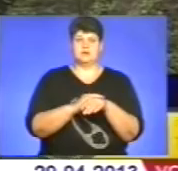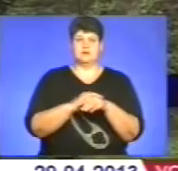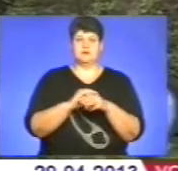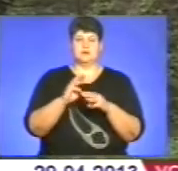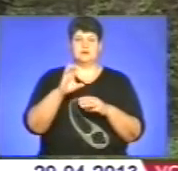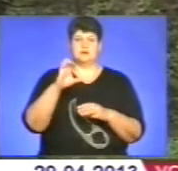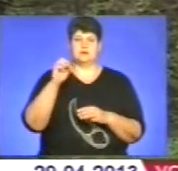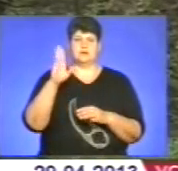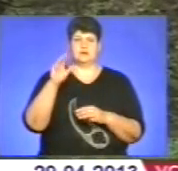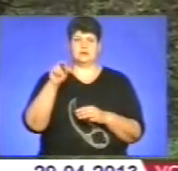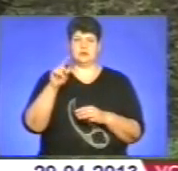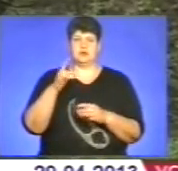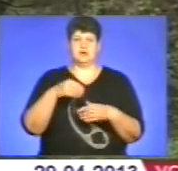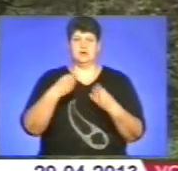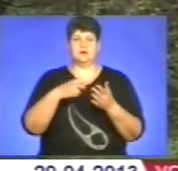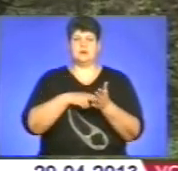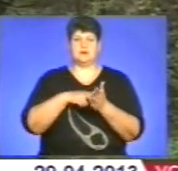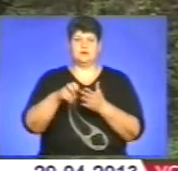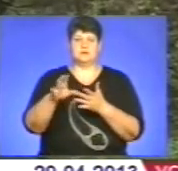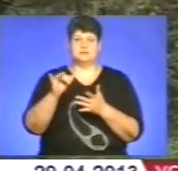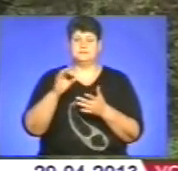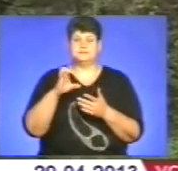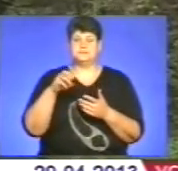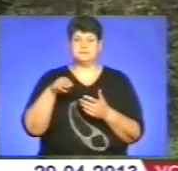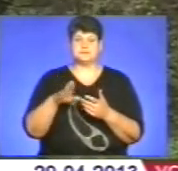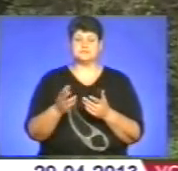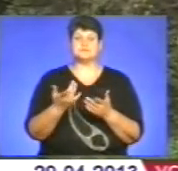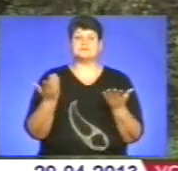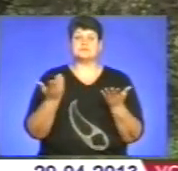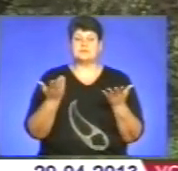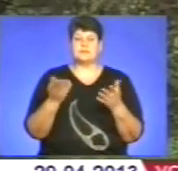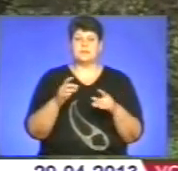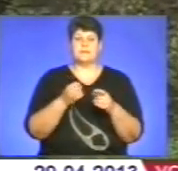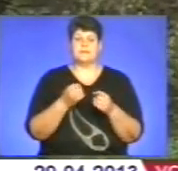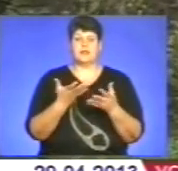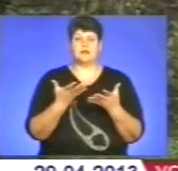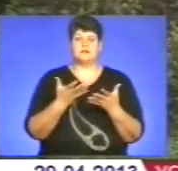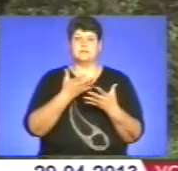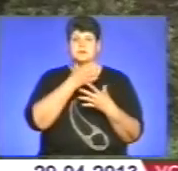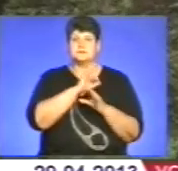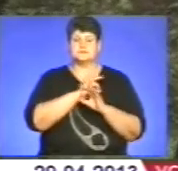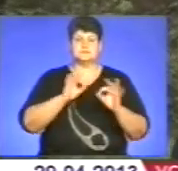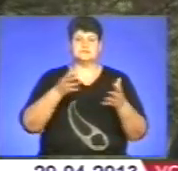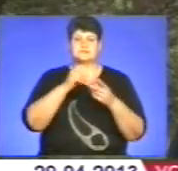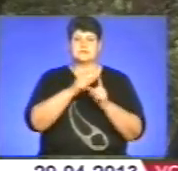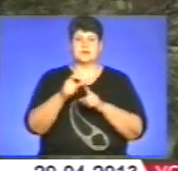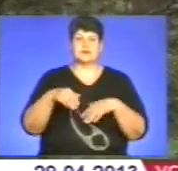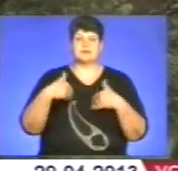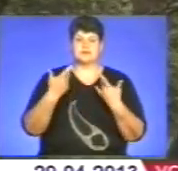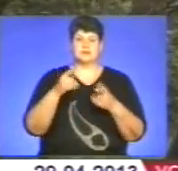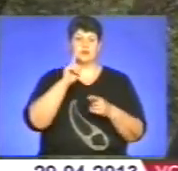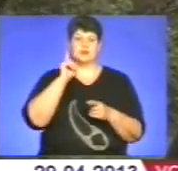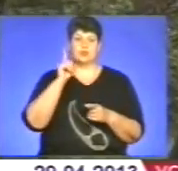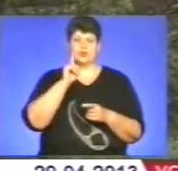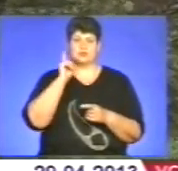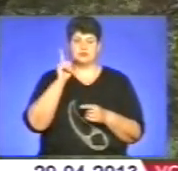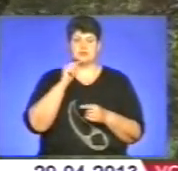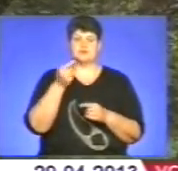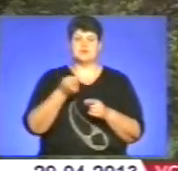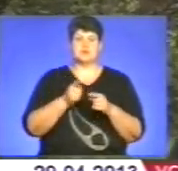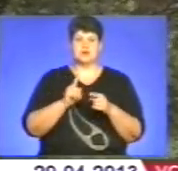свій пастирський лист, який ми сьогодні зачитували на цій літургії, прекрасні слова, звернення до молоді, саме в такому